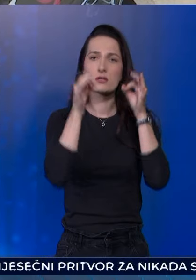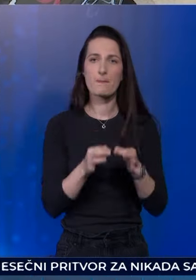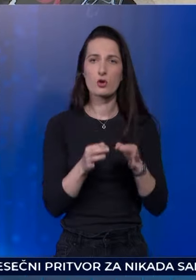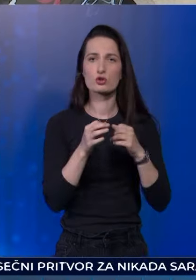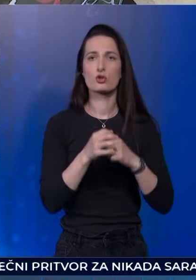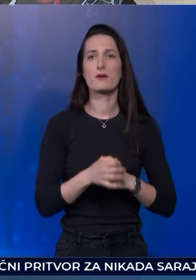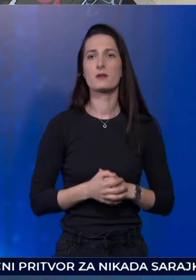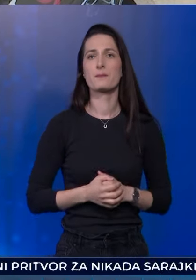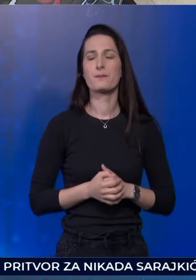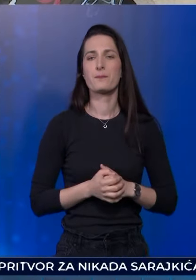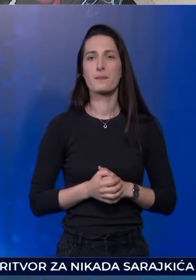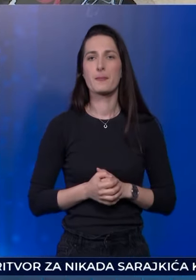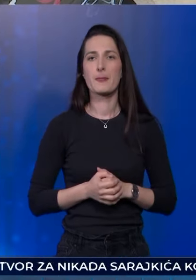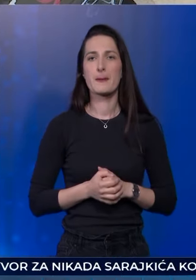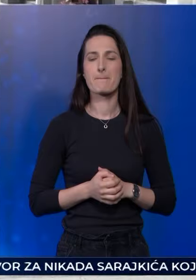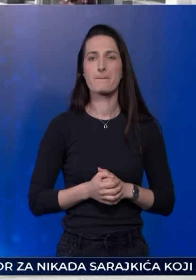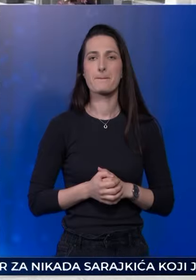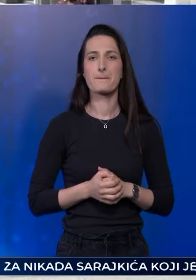će se poštovati.